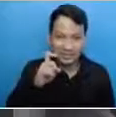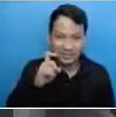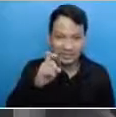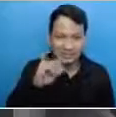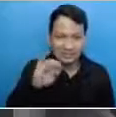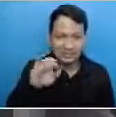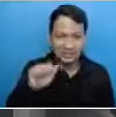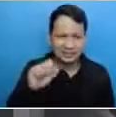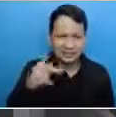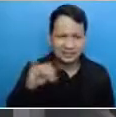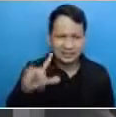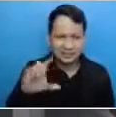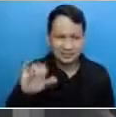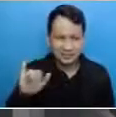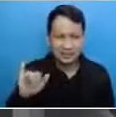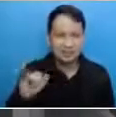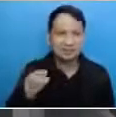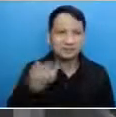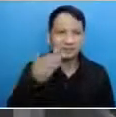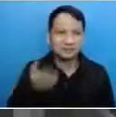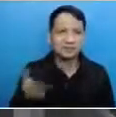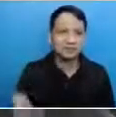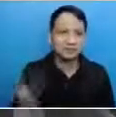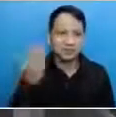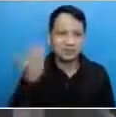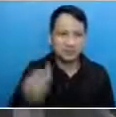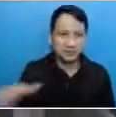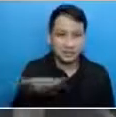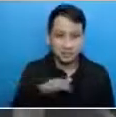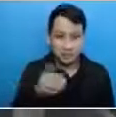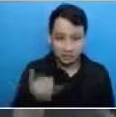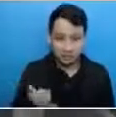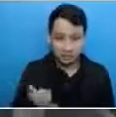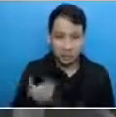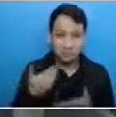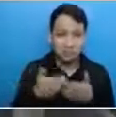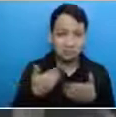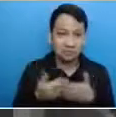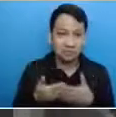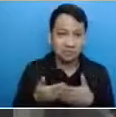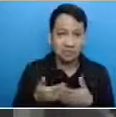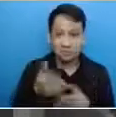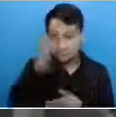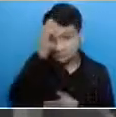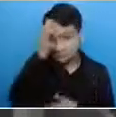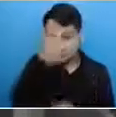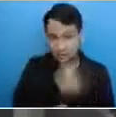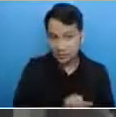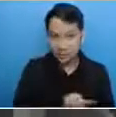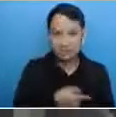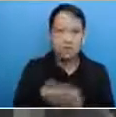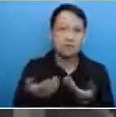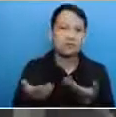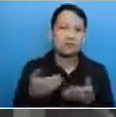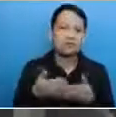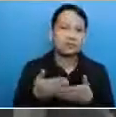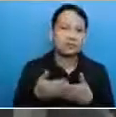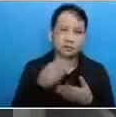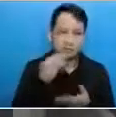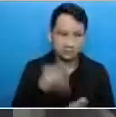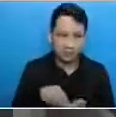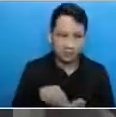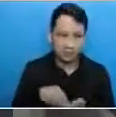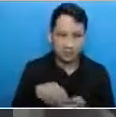Kasi Mama ang tawag ni Mama and Papa. Jeffrey. Mama and Papa, oo. Maraming salamat sa inyong panahon, Jeffrey at Angelica.